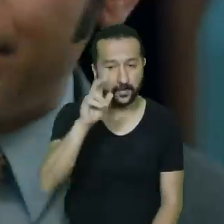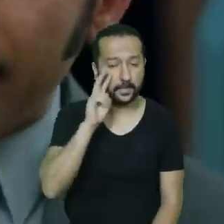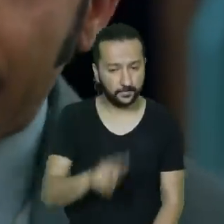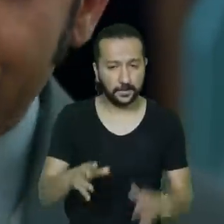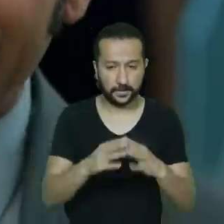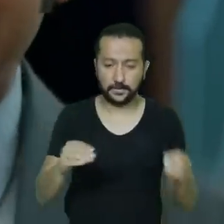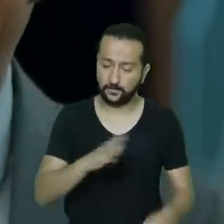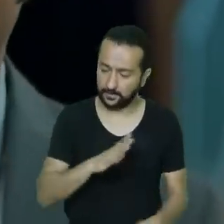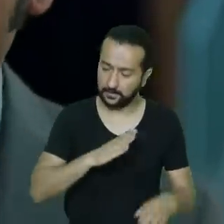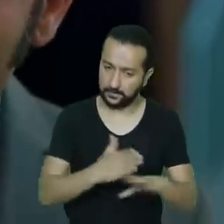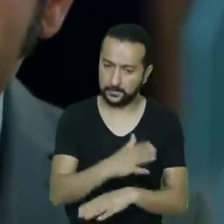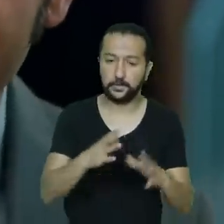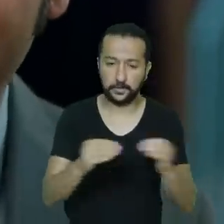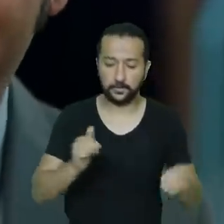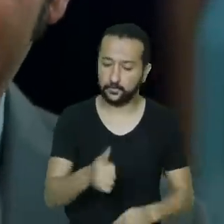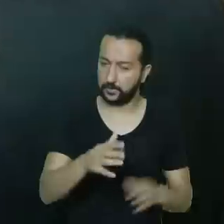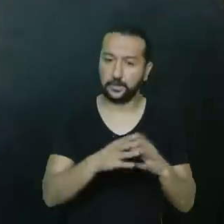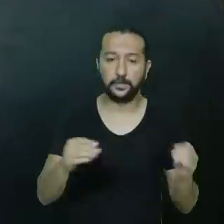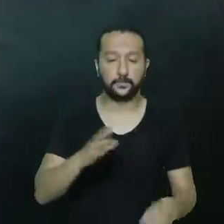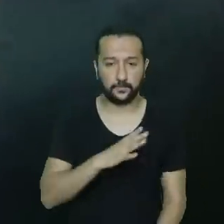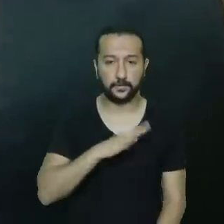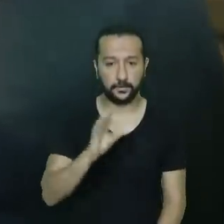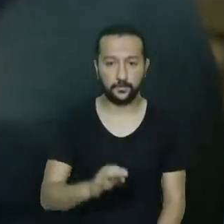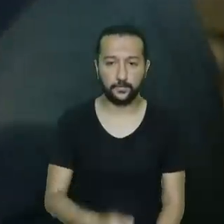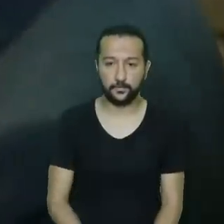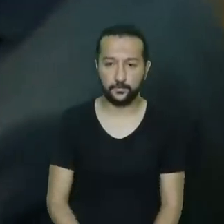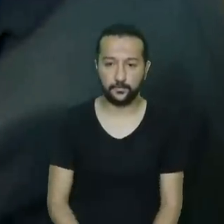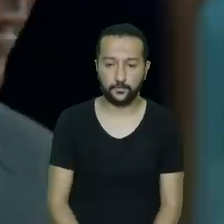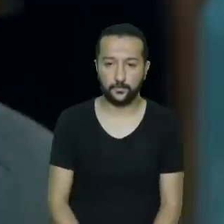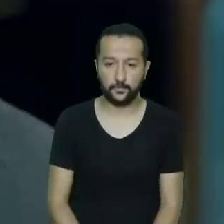Vallahi adı geçecek. Villa adı geçecek, bugünlerde geçecek.